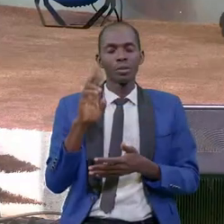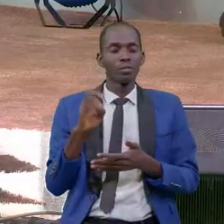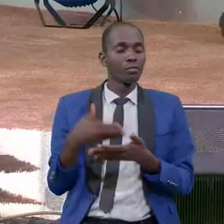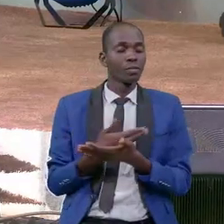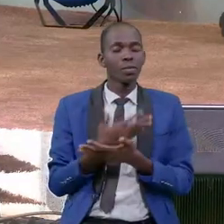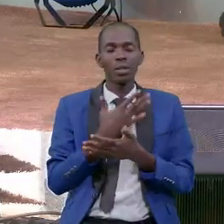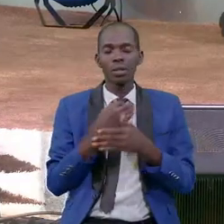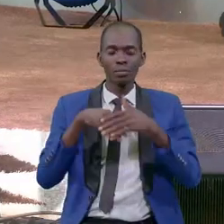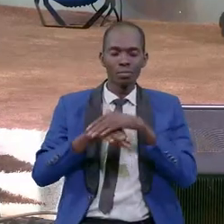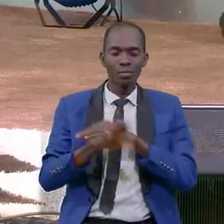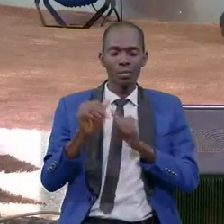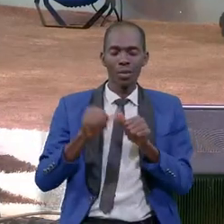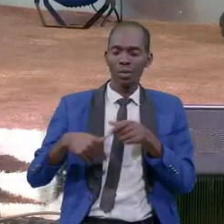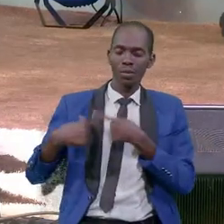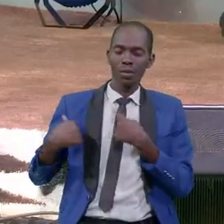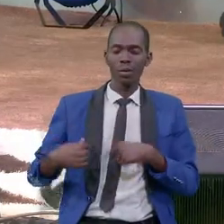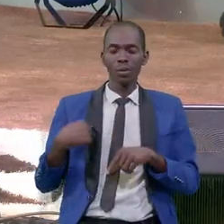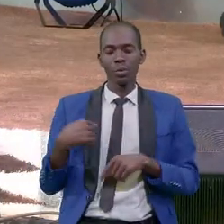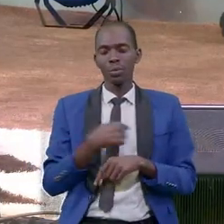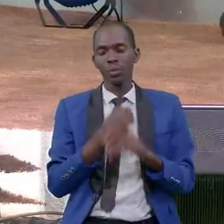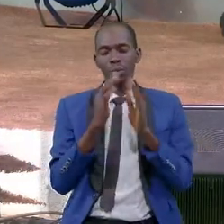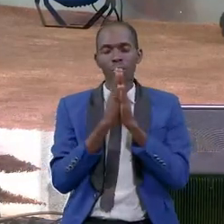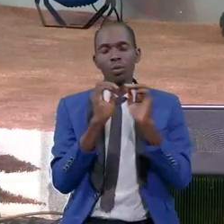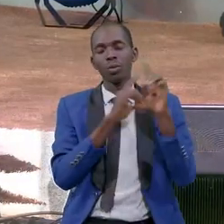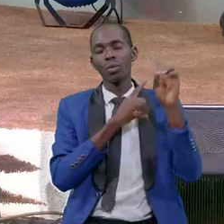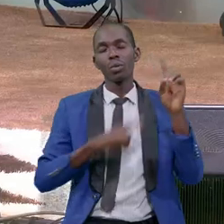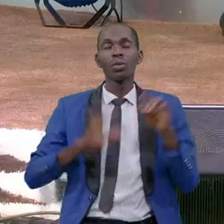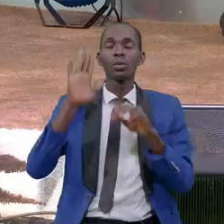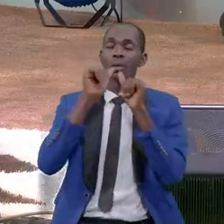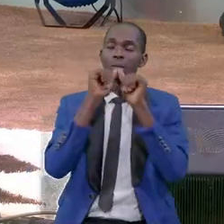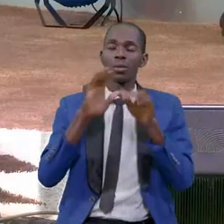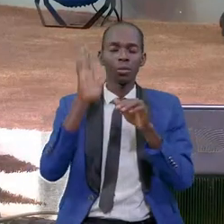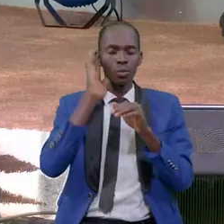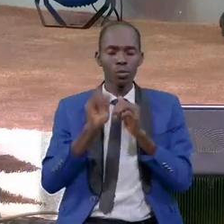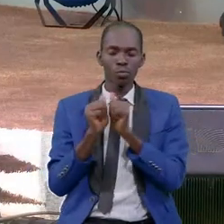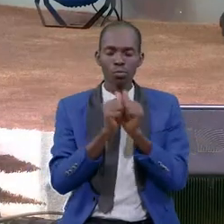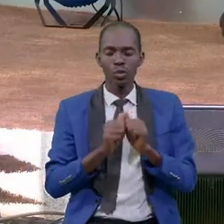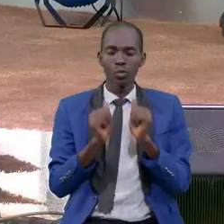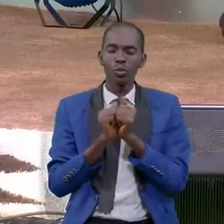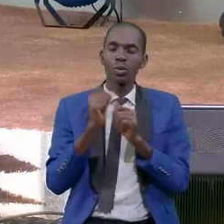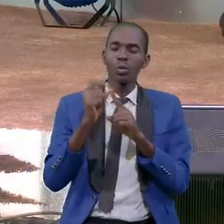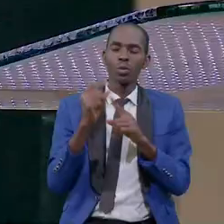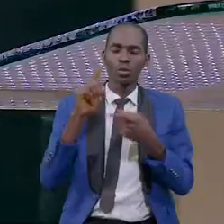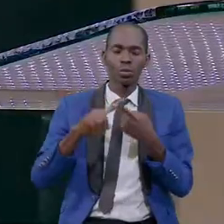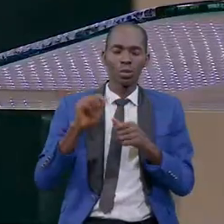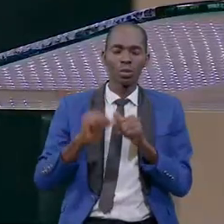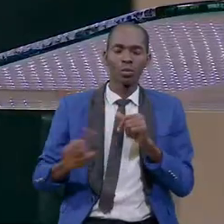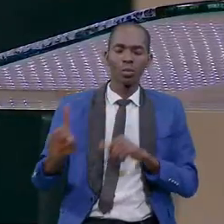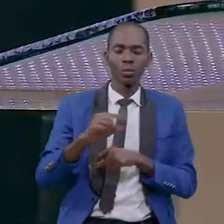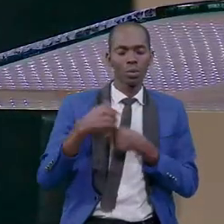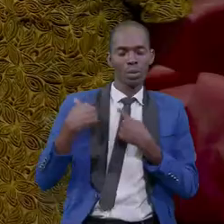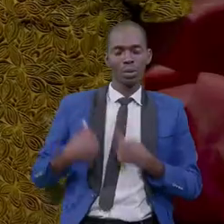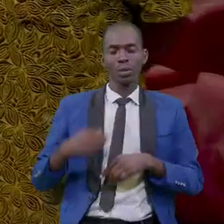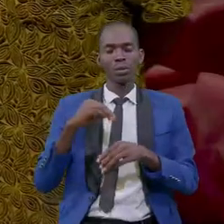jamais fraîche, qui pénètre tous les cœurs. Nous prions que ta bénédiction accompagne ta parole dans toute vie,